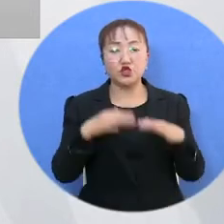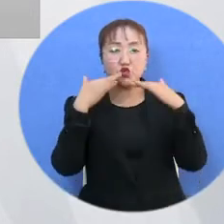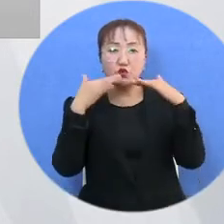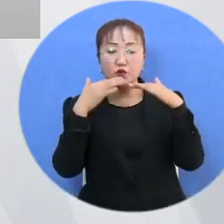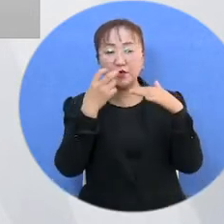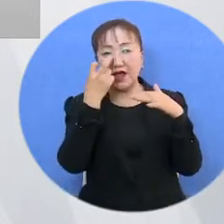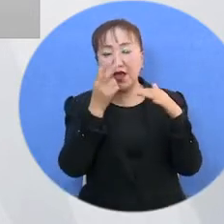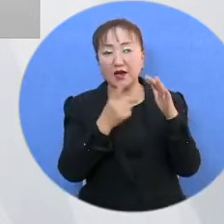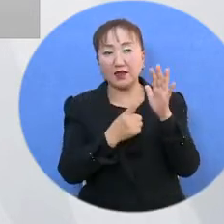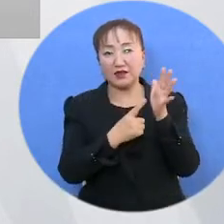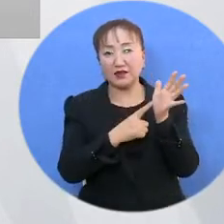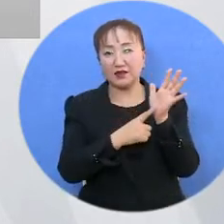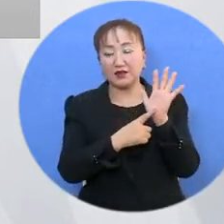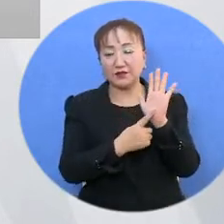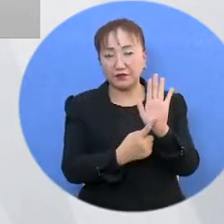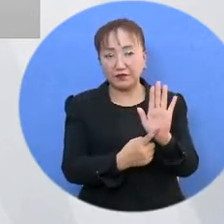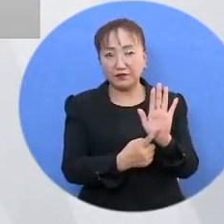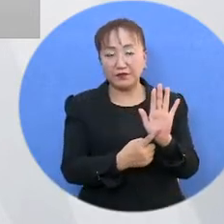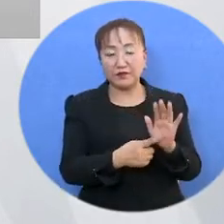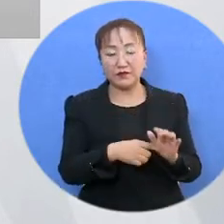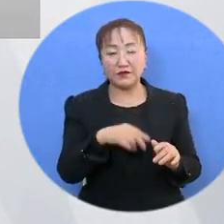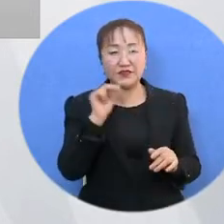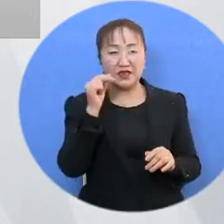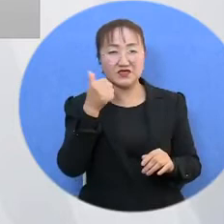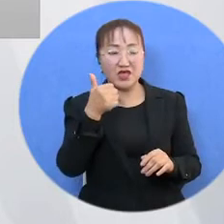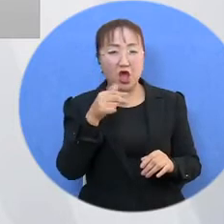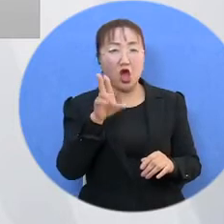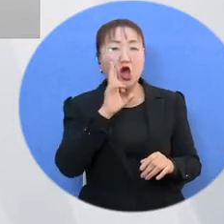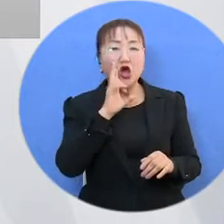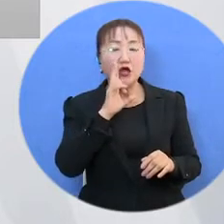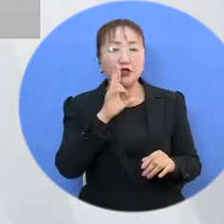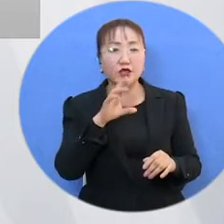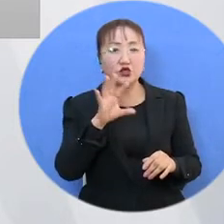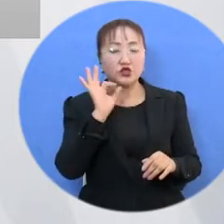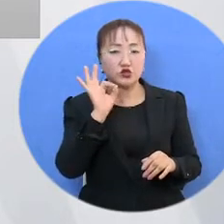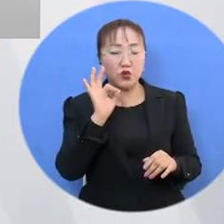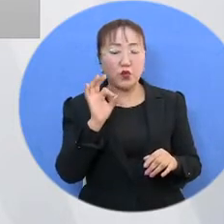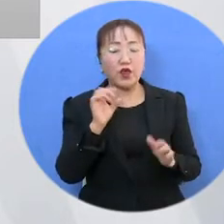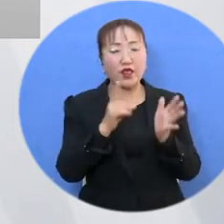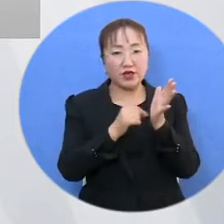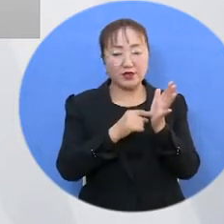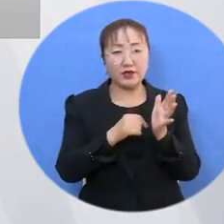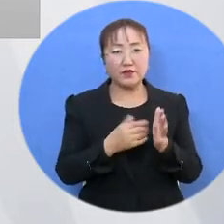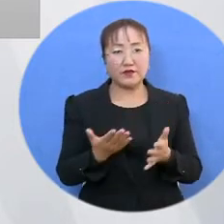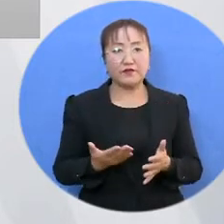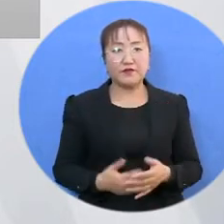дагуу тэжээлэг чанартай олон нэр төрлийн хоол хүнсийг тохиромжтой хэмжээгээр хэрэглэх нь зүйтэй.